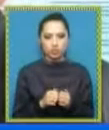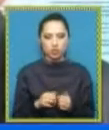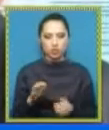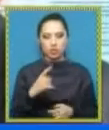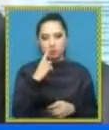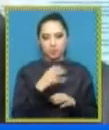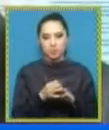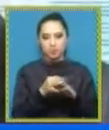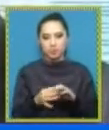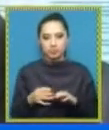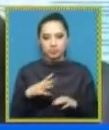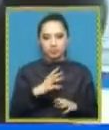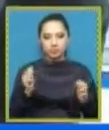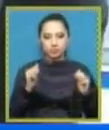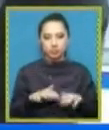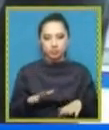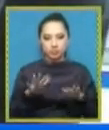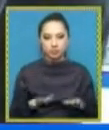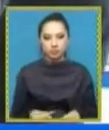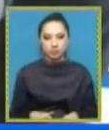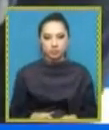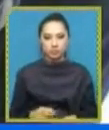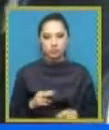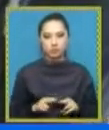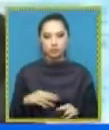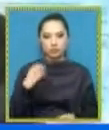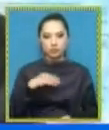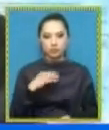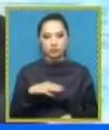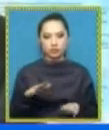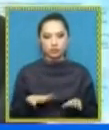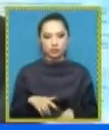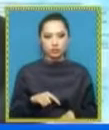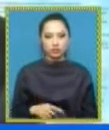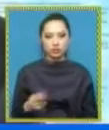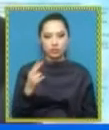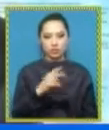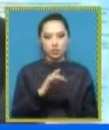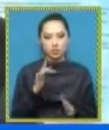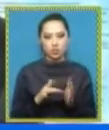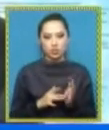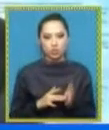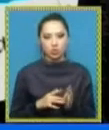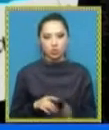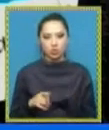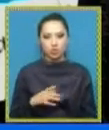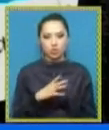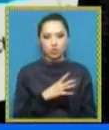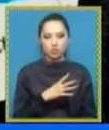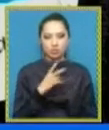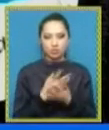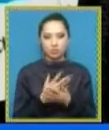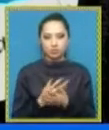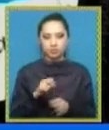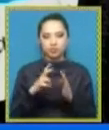шетінде өткен жиын жасайтын жер деп біз түсінеміз. Түркістанның астаналық дәрежесі бар жерде айқын көрсетілген. 18-ші